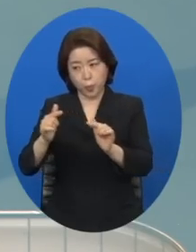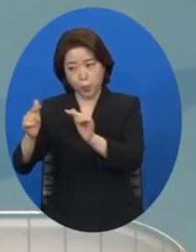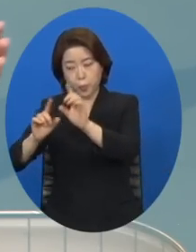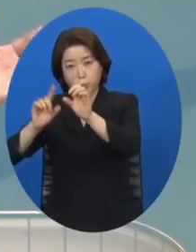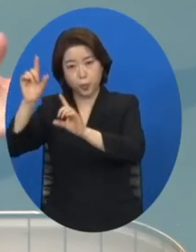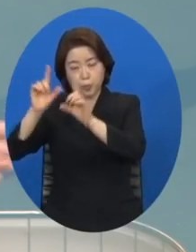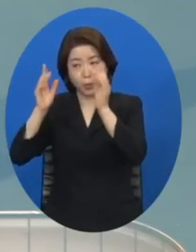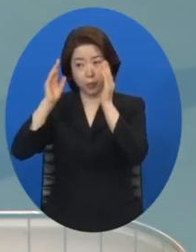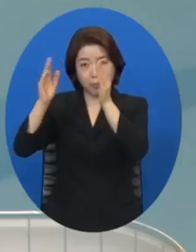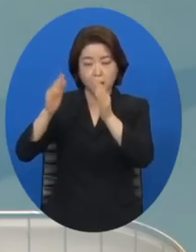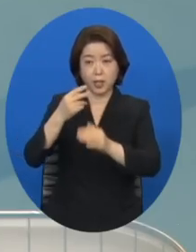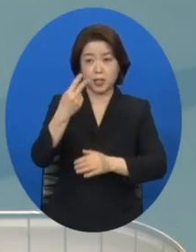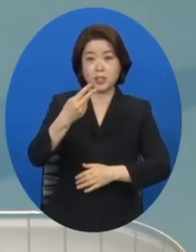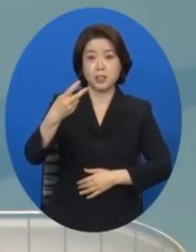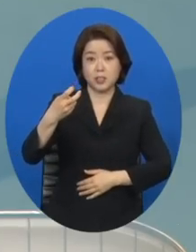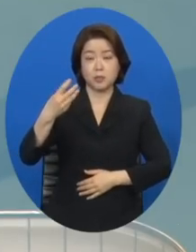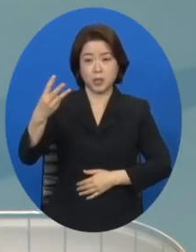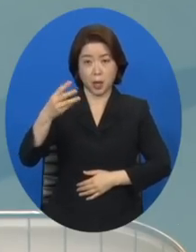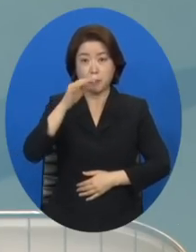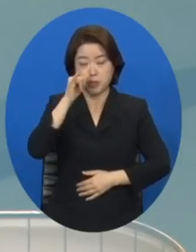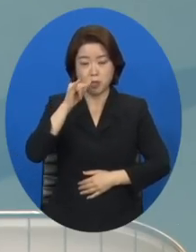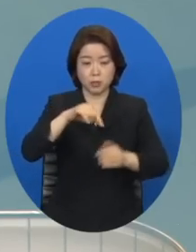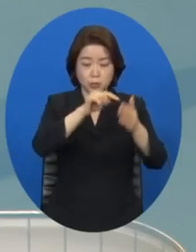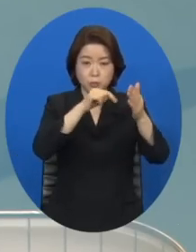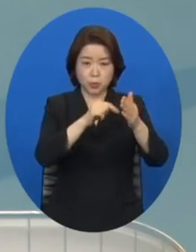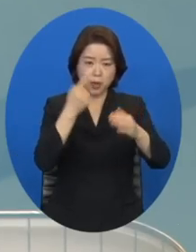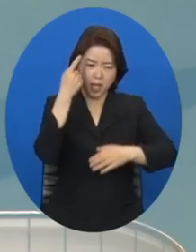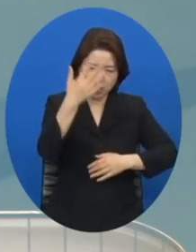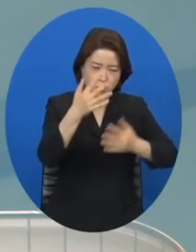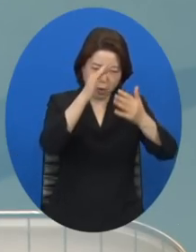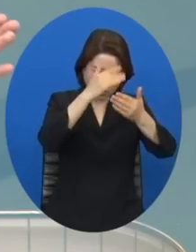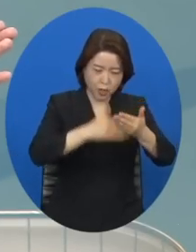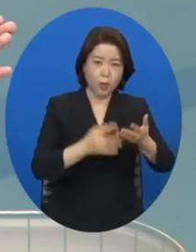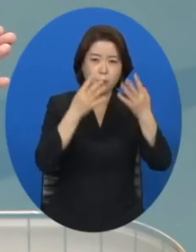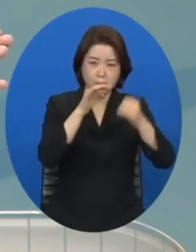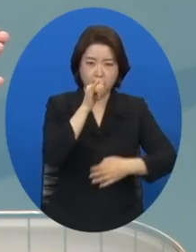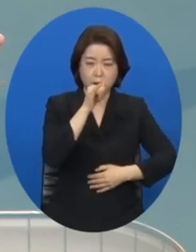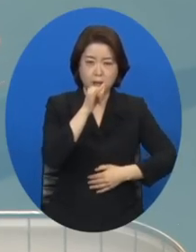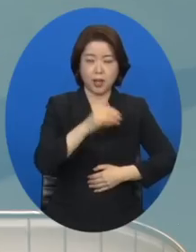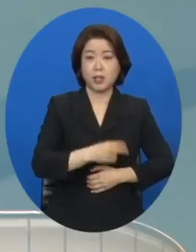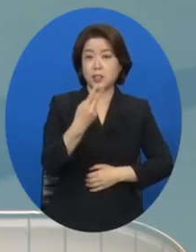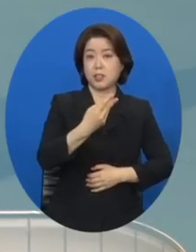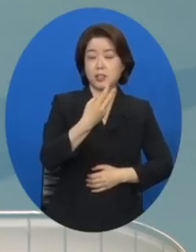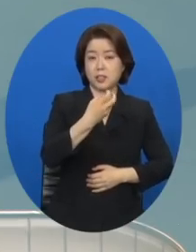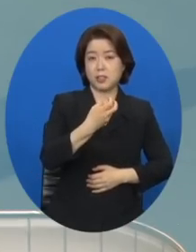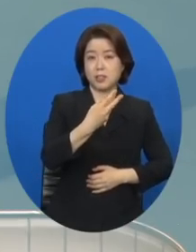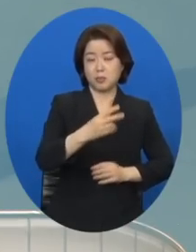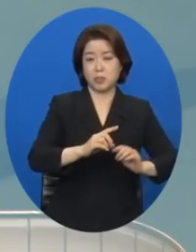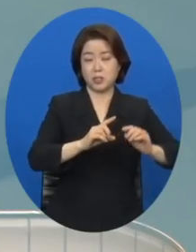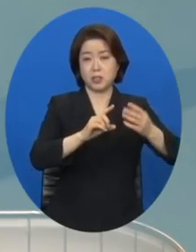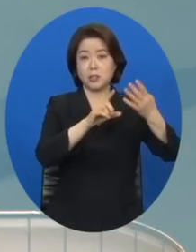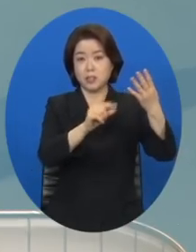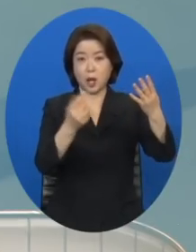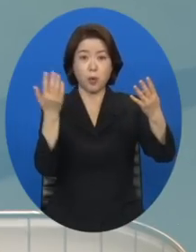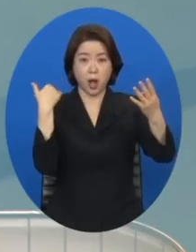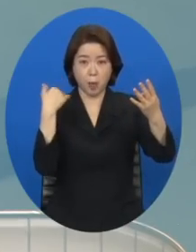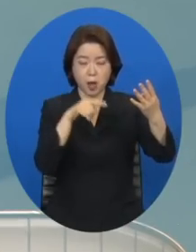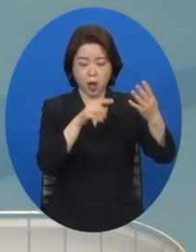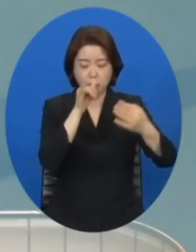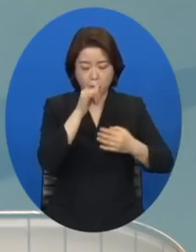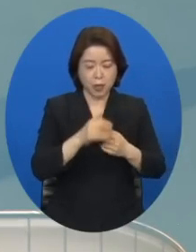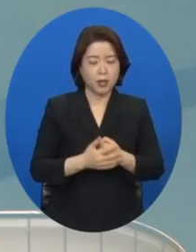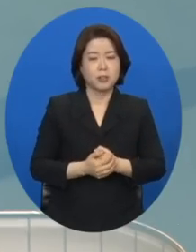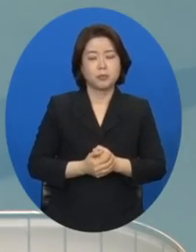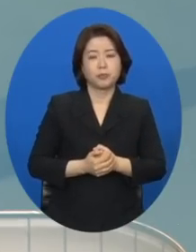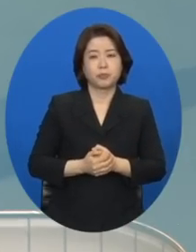설문조사에 대한 많은 조사가 있는데 2022년 4월에 지난 4월이죠 개신교 이미지에 대해서 한